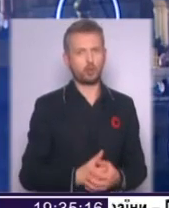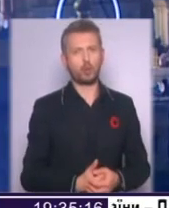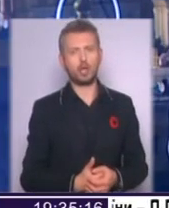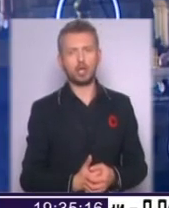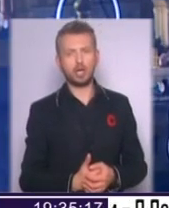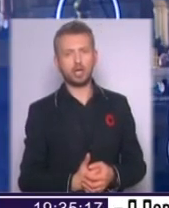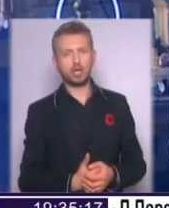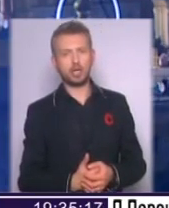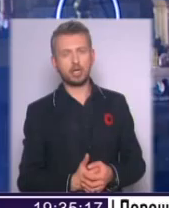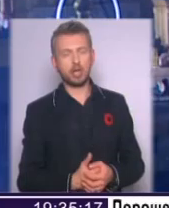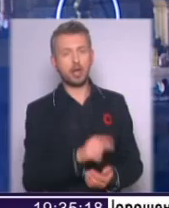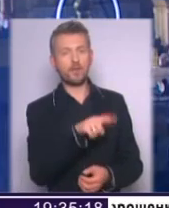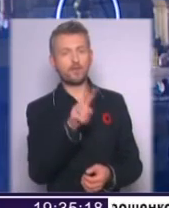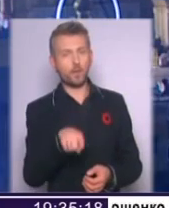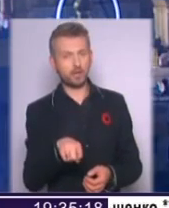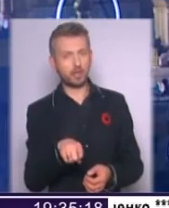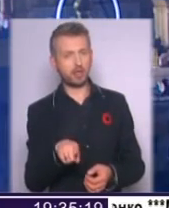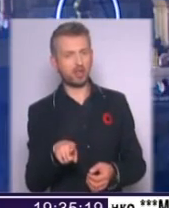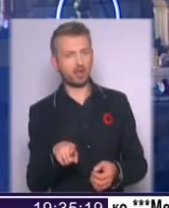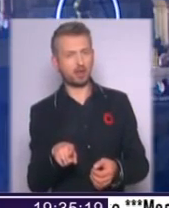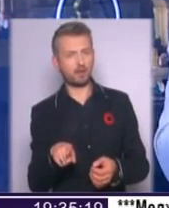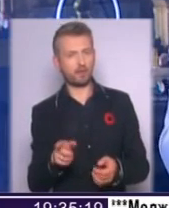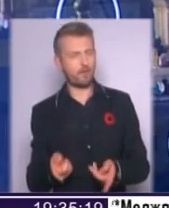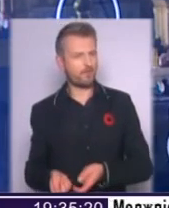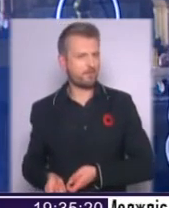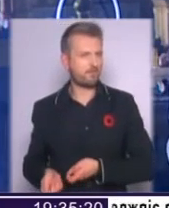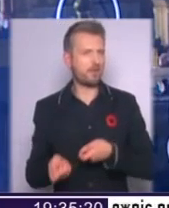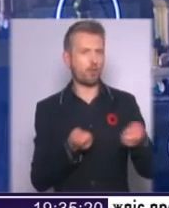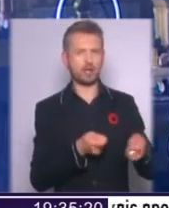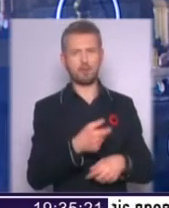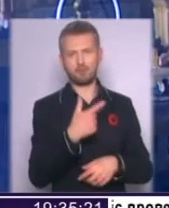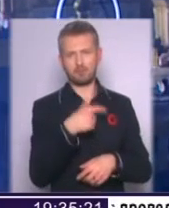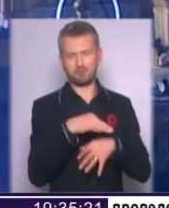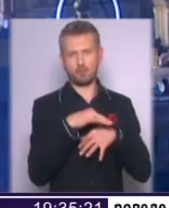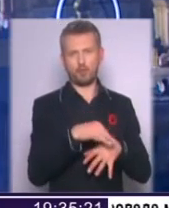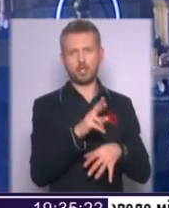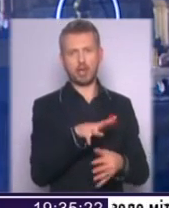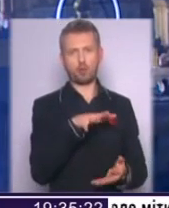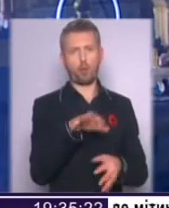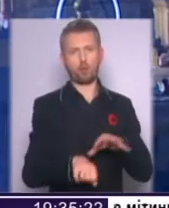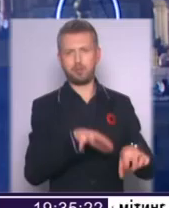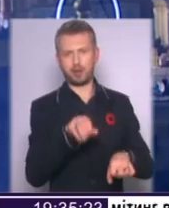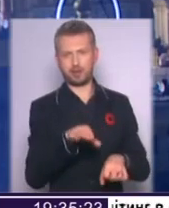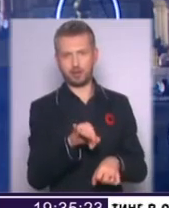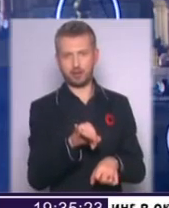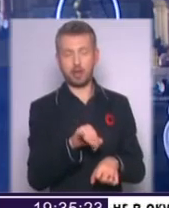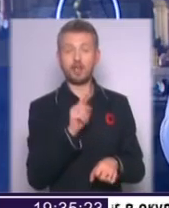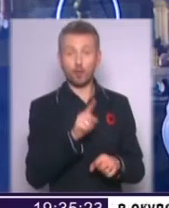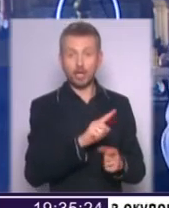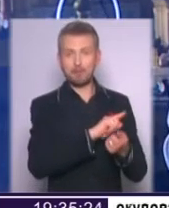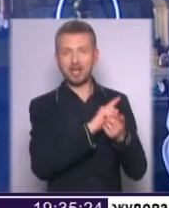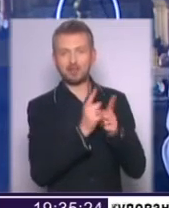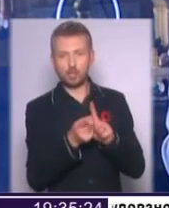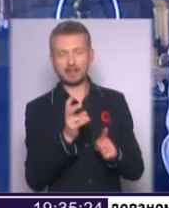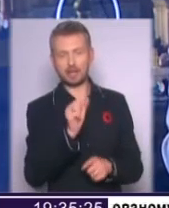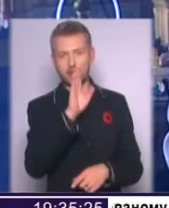вони вивозили, поводили себе як окупанти класичні. І вони перетворилися на